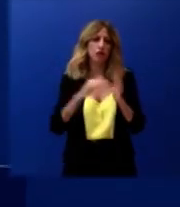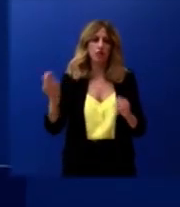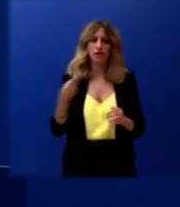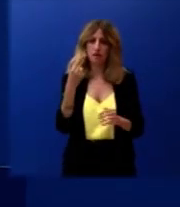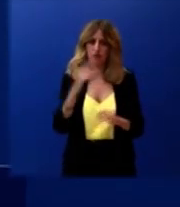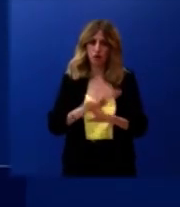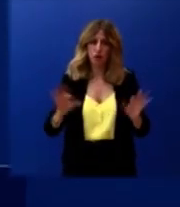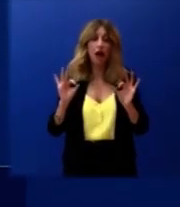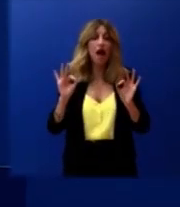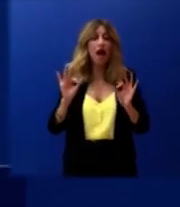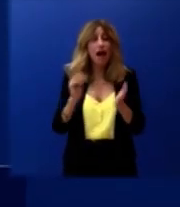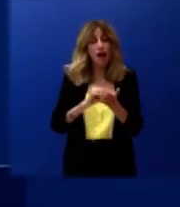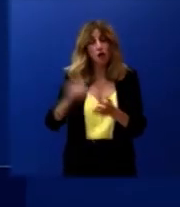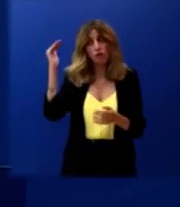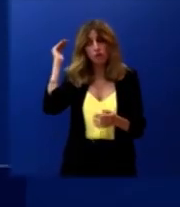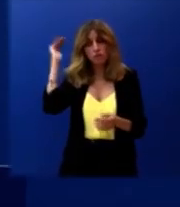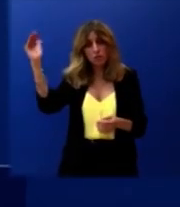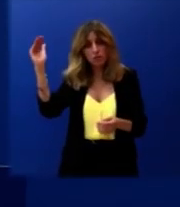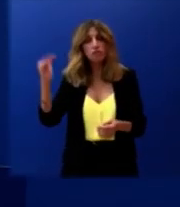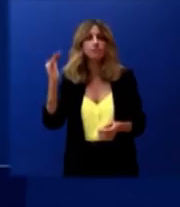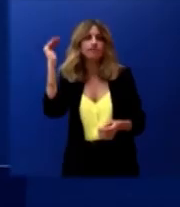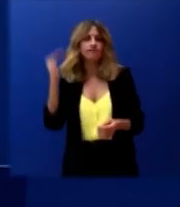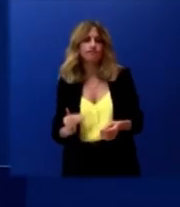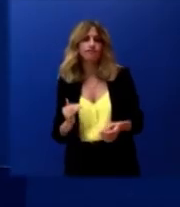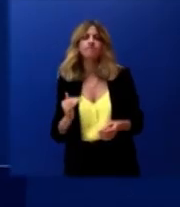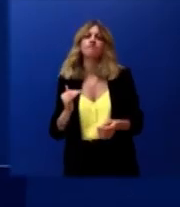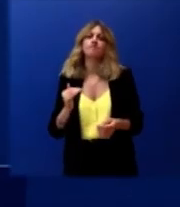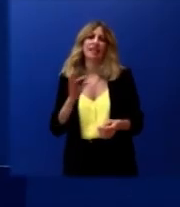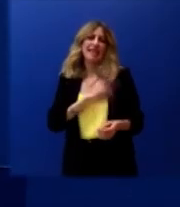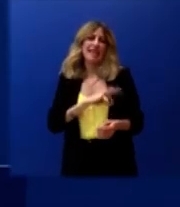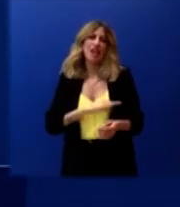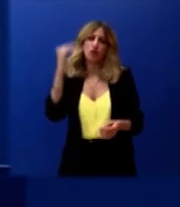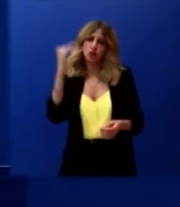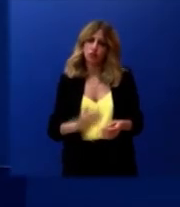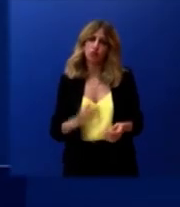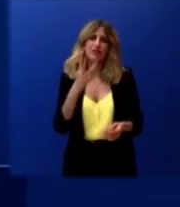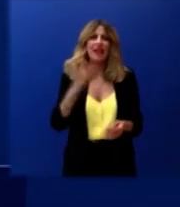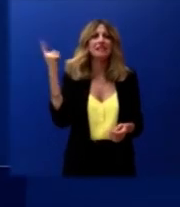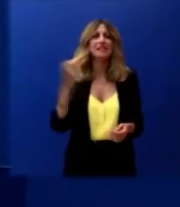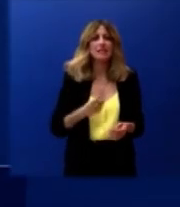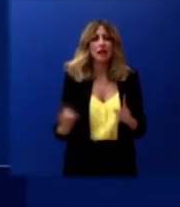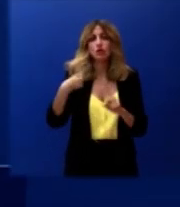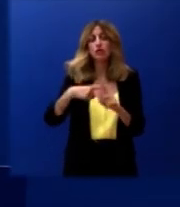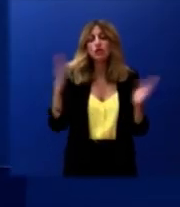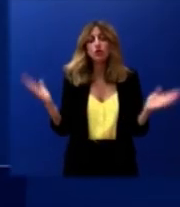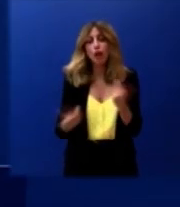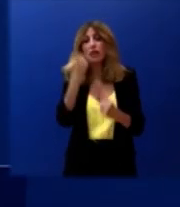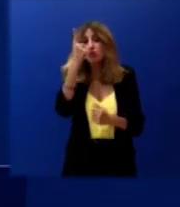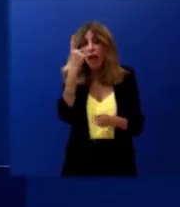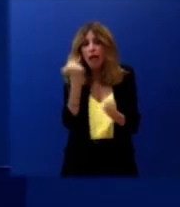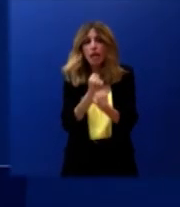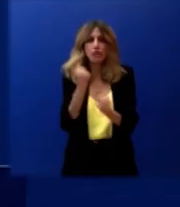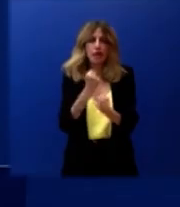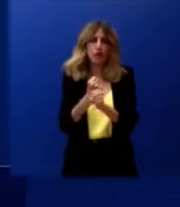μείωση τζίρου της τάξης του 30% και η απασχόληση τουλάχιστον ενός εργαζομένου. Αποφασίστηκε επίσης η συνέχιση και για τον